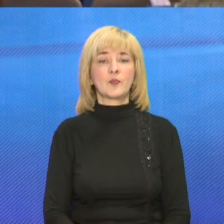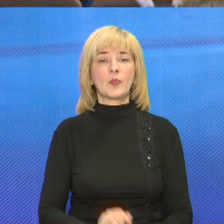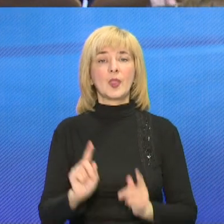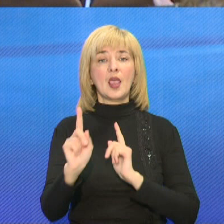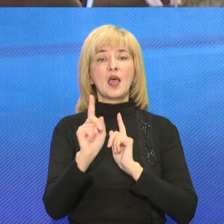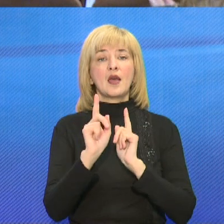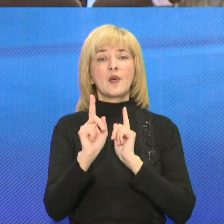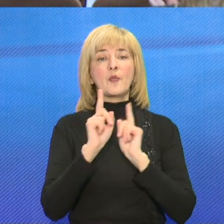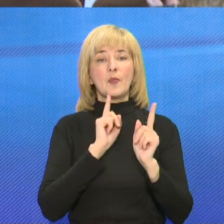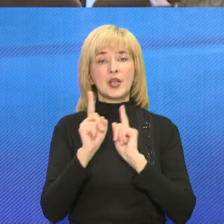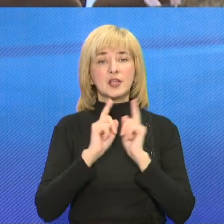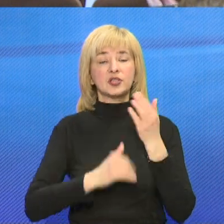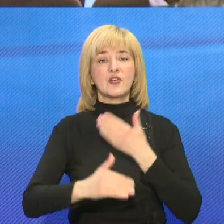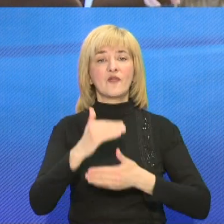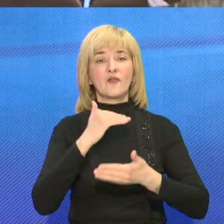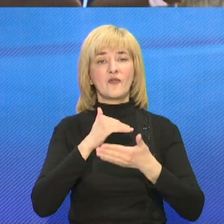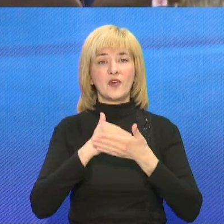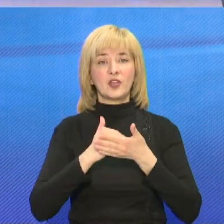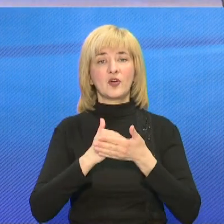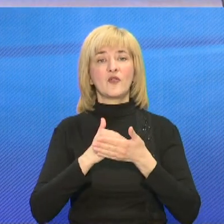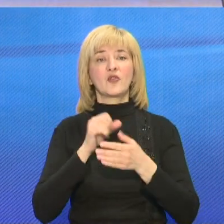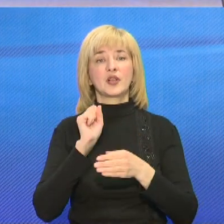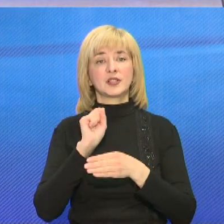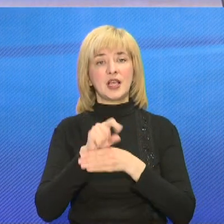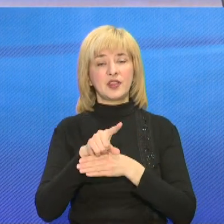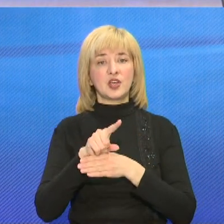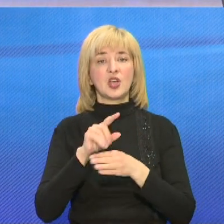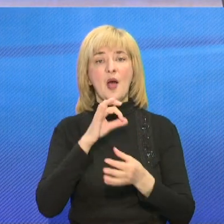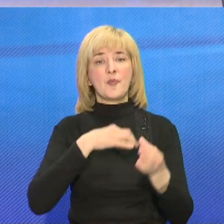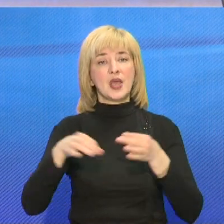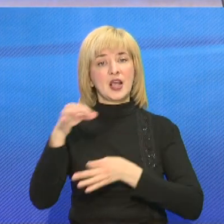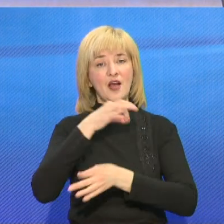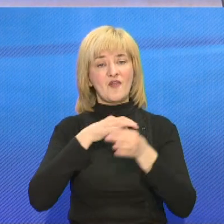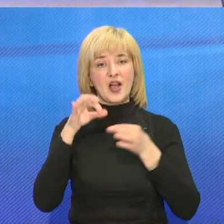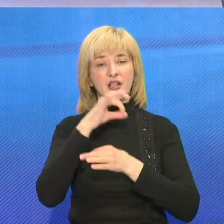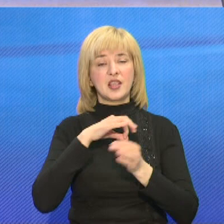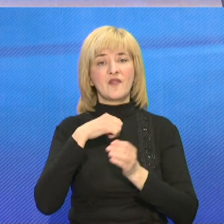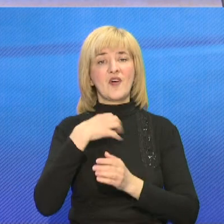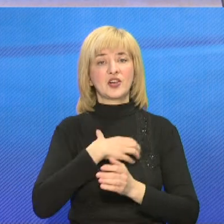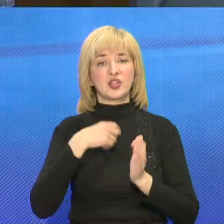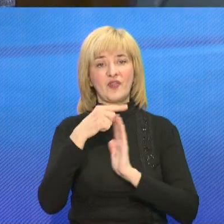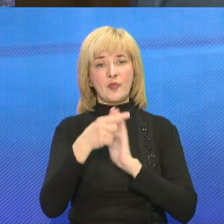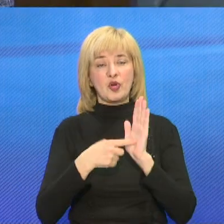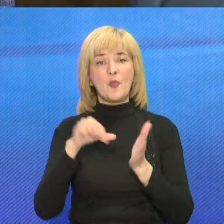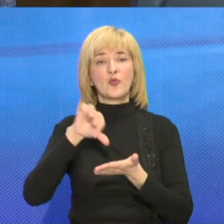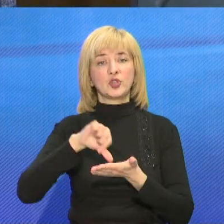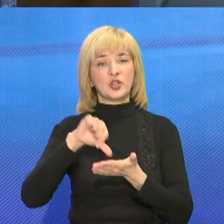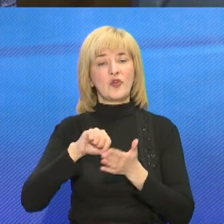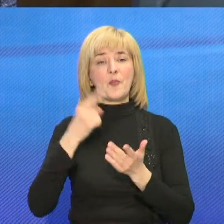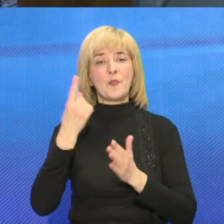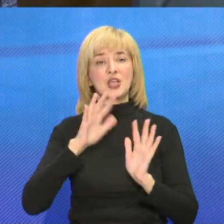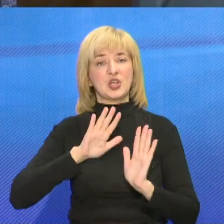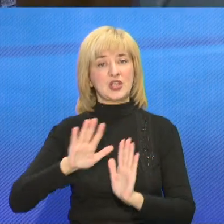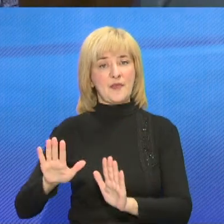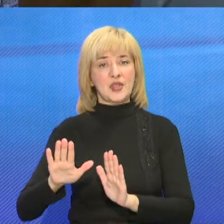Посяджэнне выніковае на павестцы дня шэраг задач. У абмеркаванні надзённых пытанняў і перспектыў прымае ўдзел першы намеснік міністра спорту і турызму